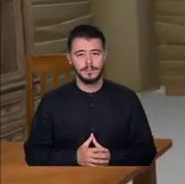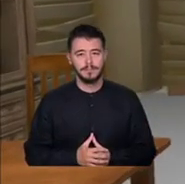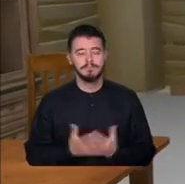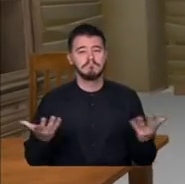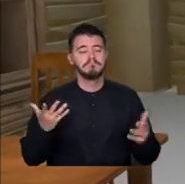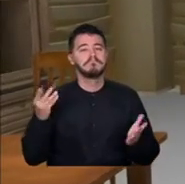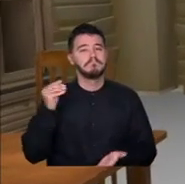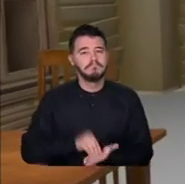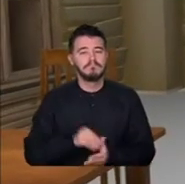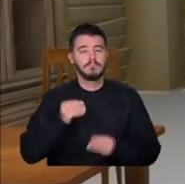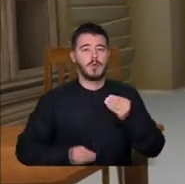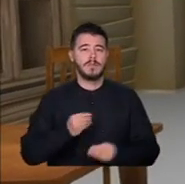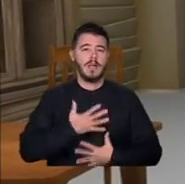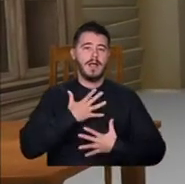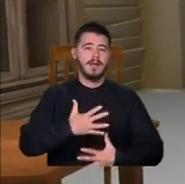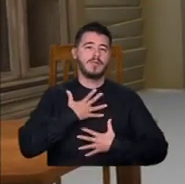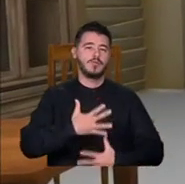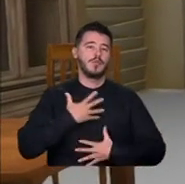πάλι πρόβλημα στην αναπνοή του